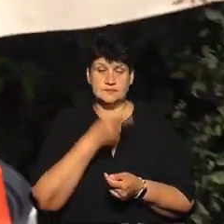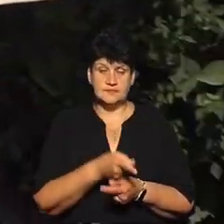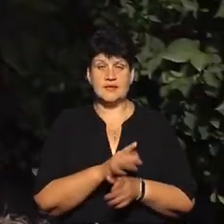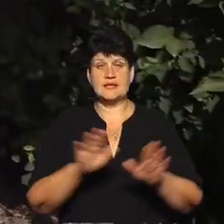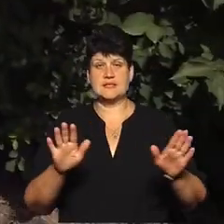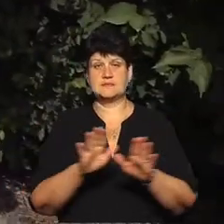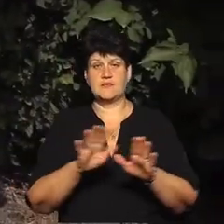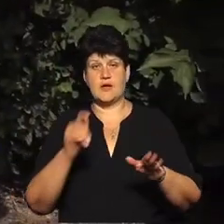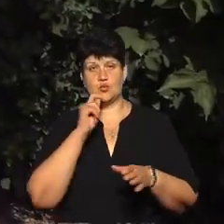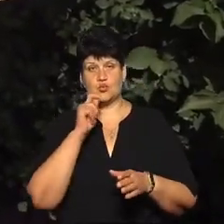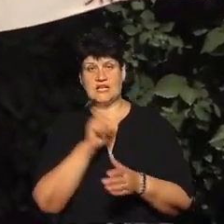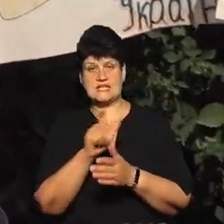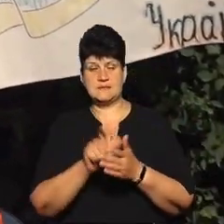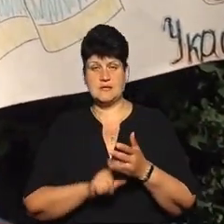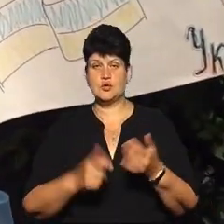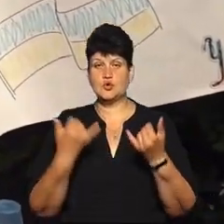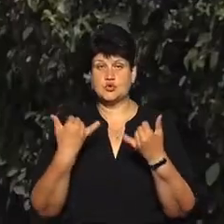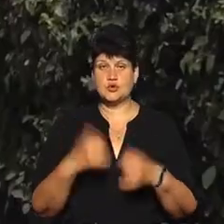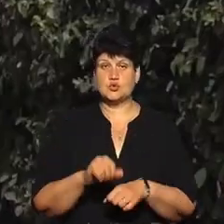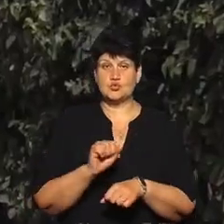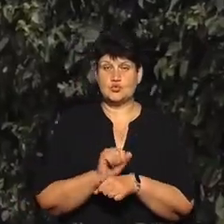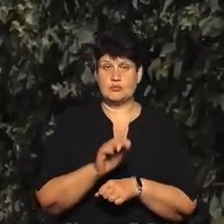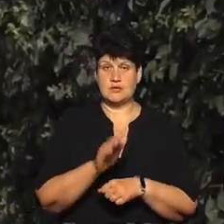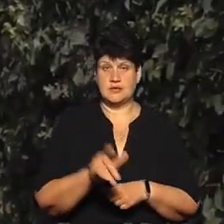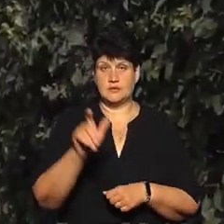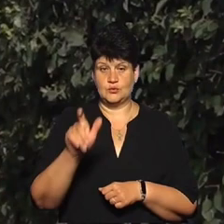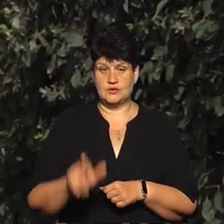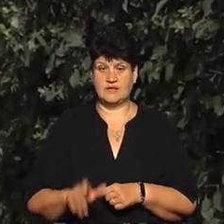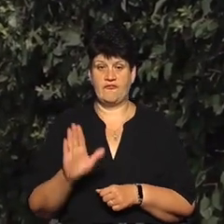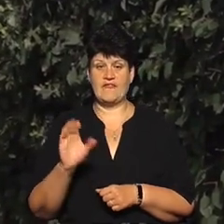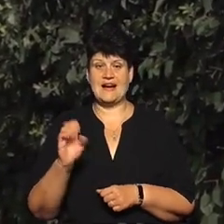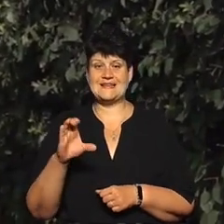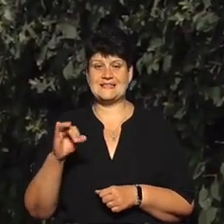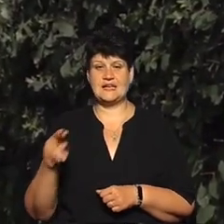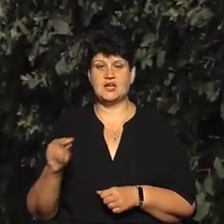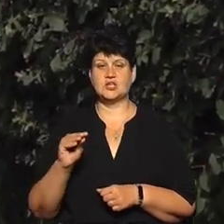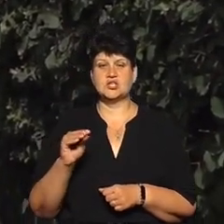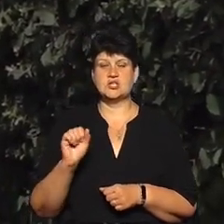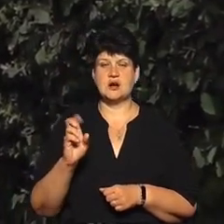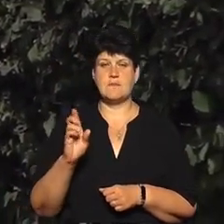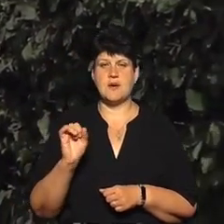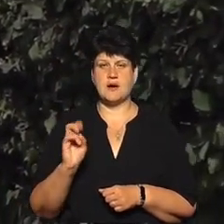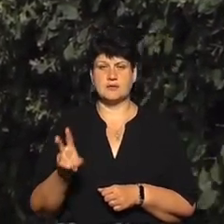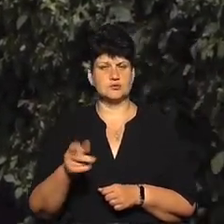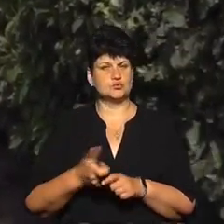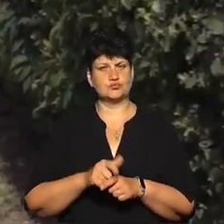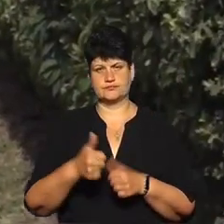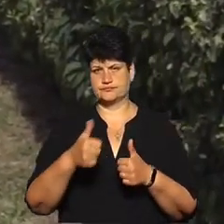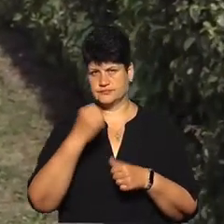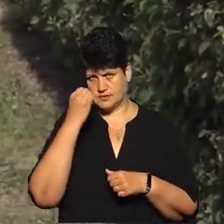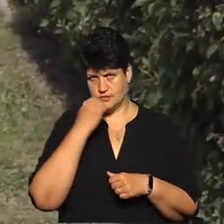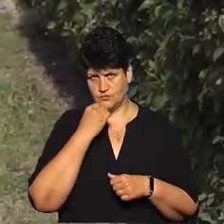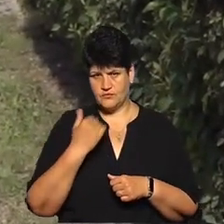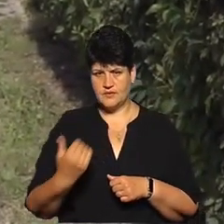українські пісні. Сьогодні зупинили місцевого жителя Василя Жабака. Дуже гарно, діти, дякую вам.